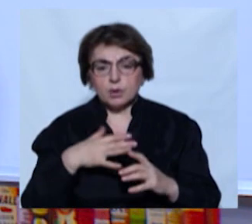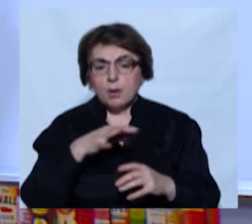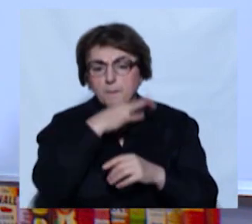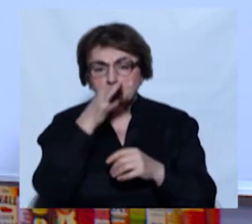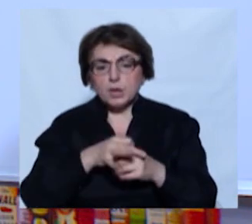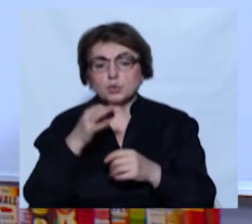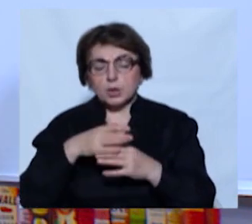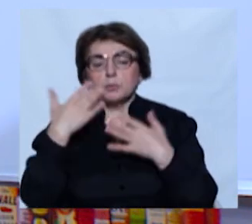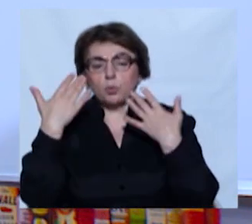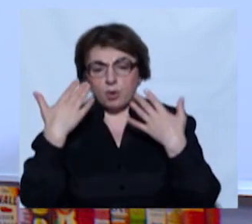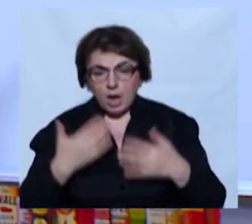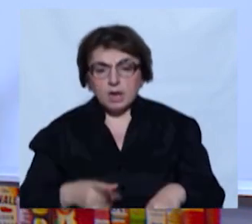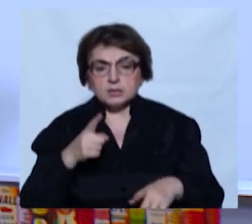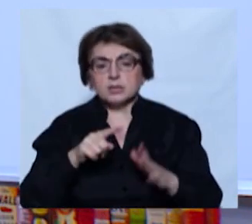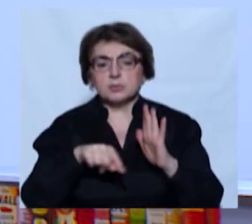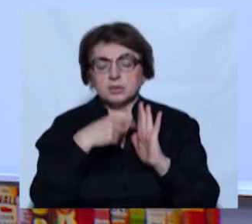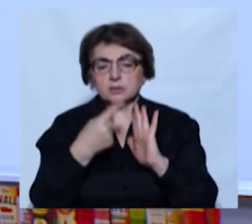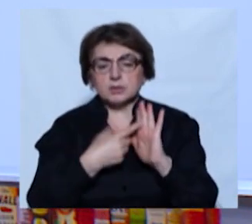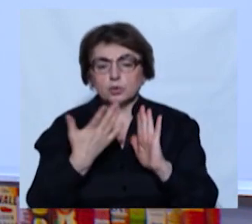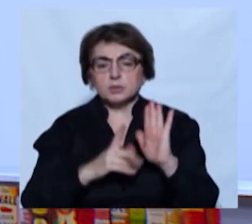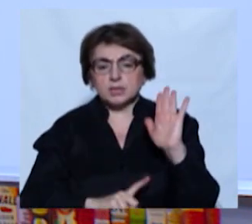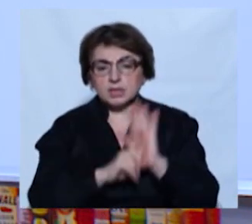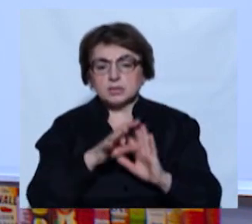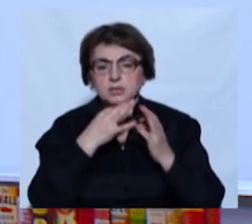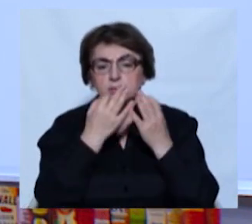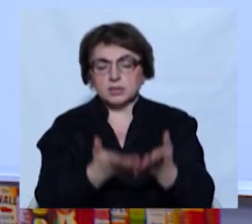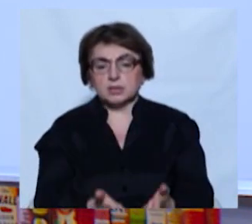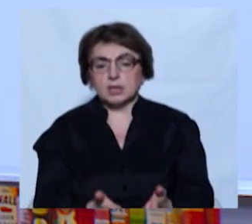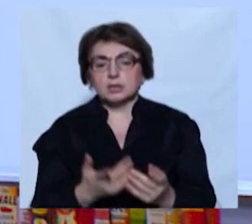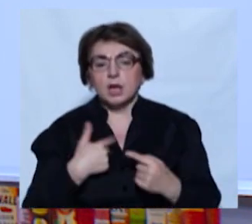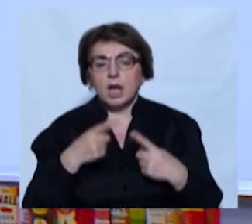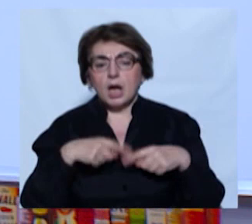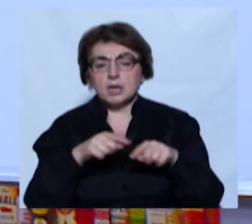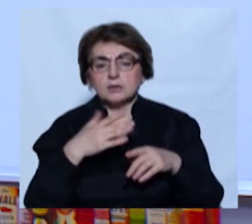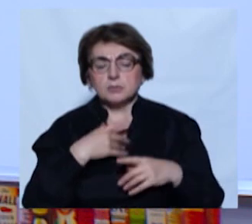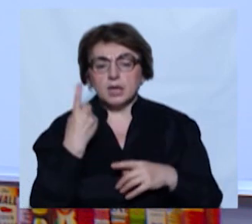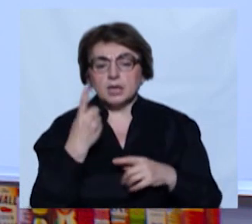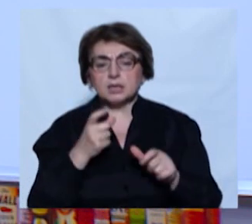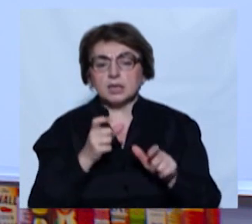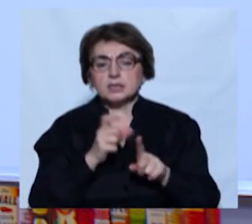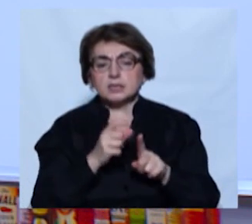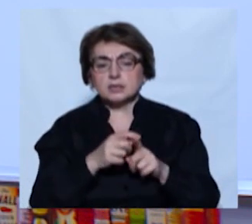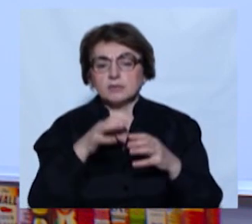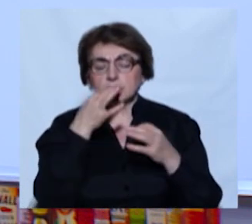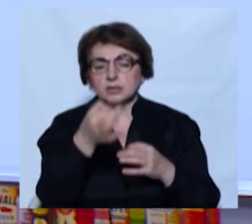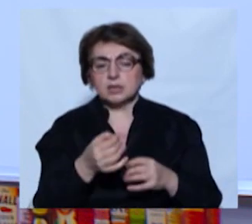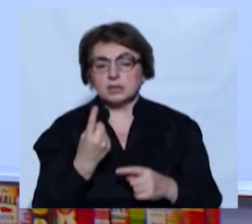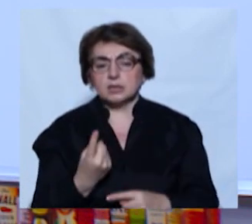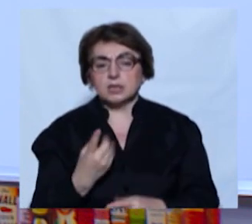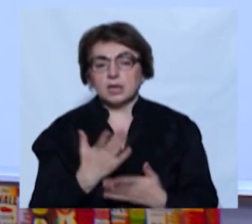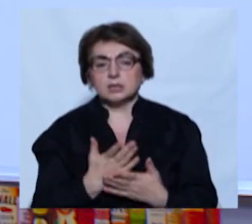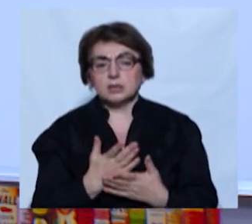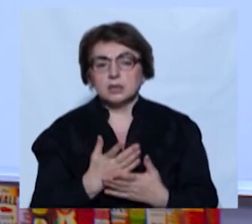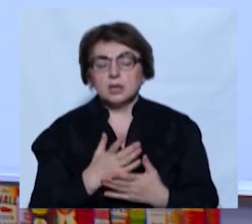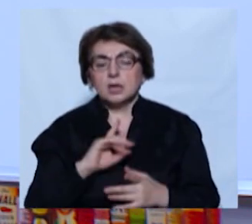პასუხები გაქვთ იმ კითხვაზე, რაც მე გაკვეთილის დასაწყისში დავსვი და ასევე ერთი ახალი ტერმინით მინდა დავასრულო გაკვეთილი,